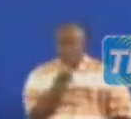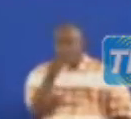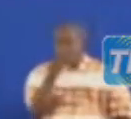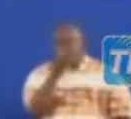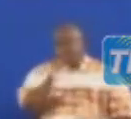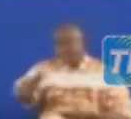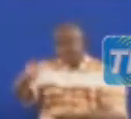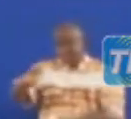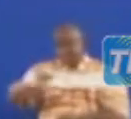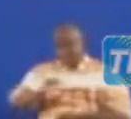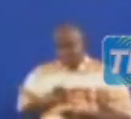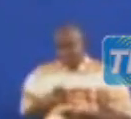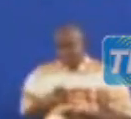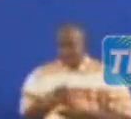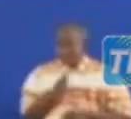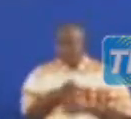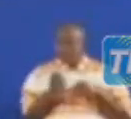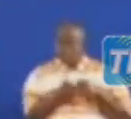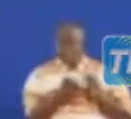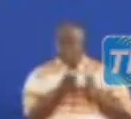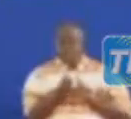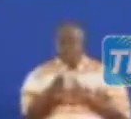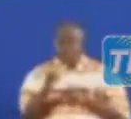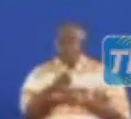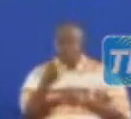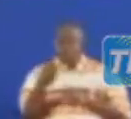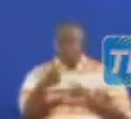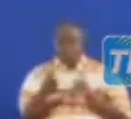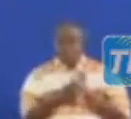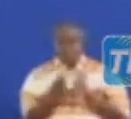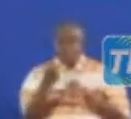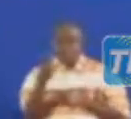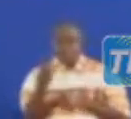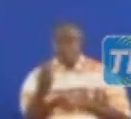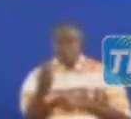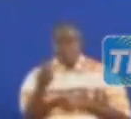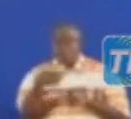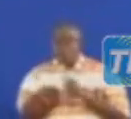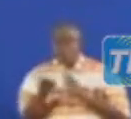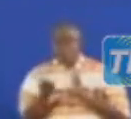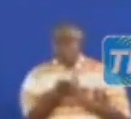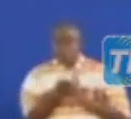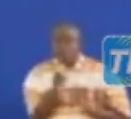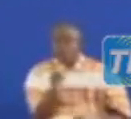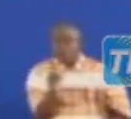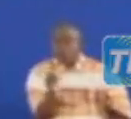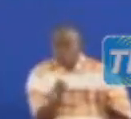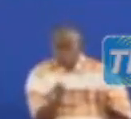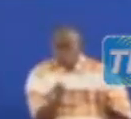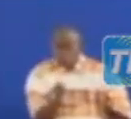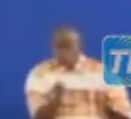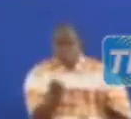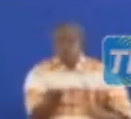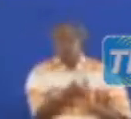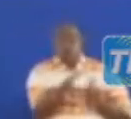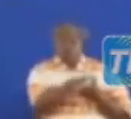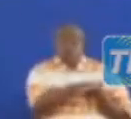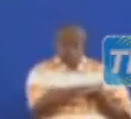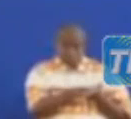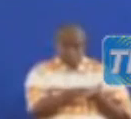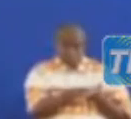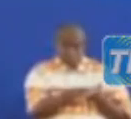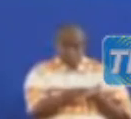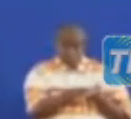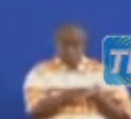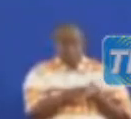kwa ajili ya ujenzi wa vyumba 1072 vya madarasa katika shule kongwe za msingi ambapo ujenzi pia uko